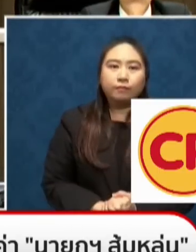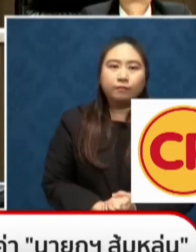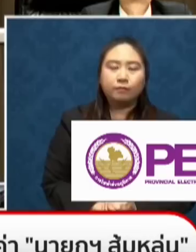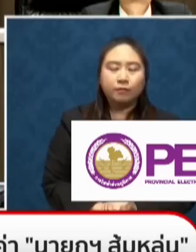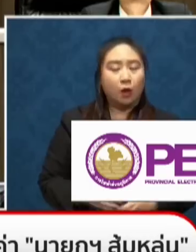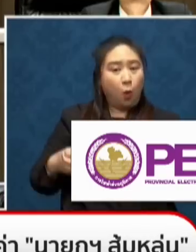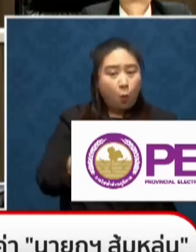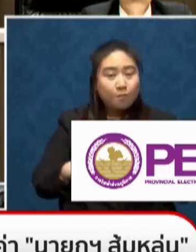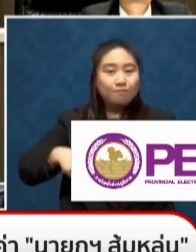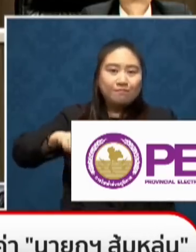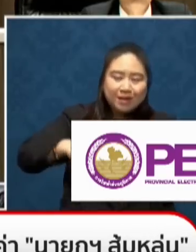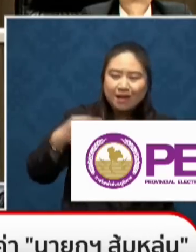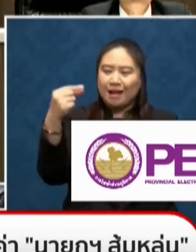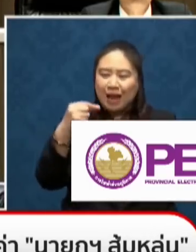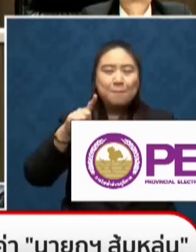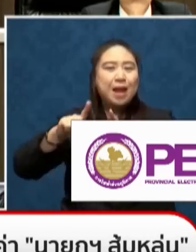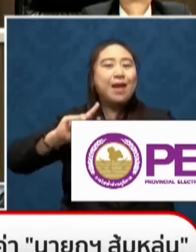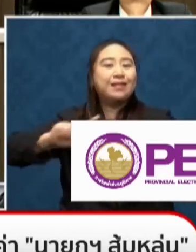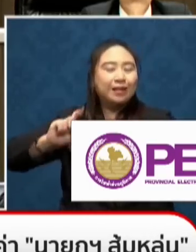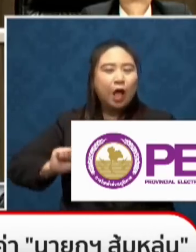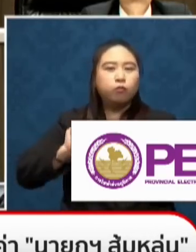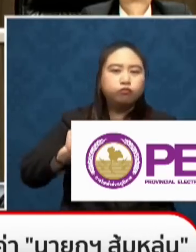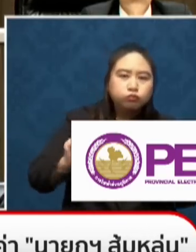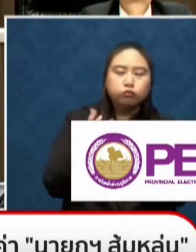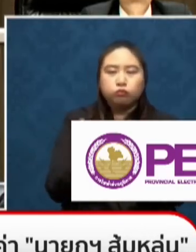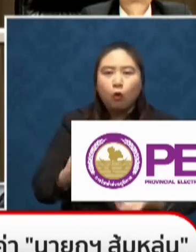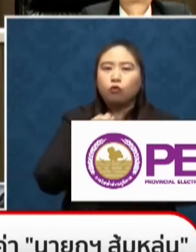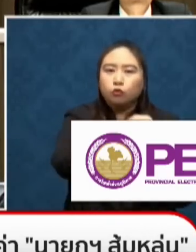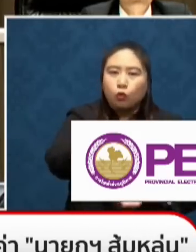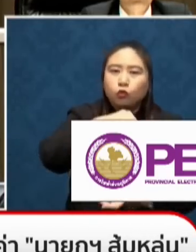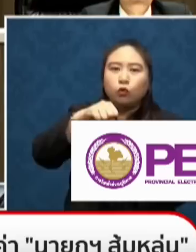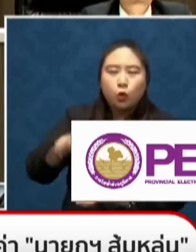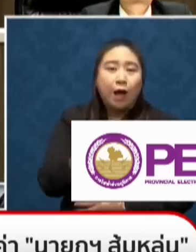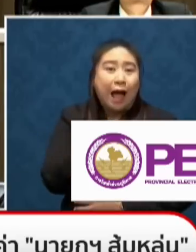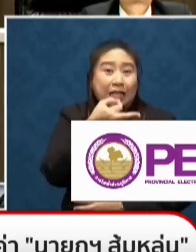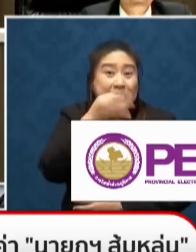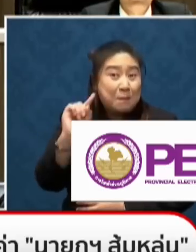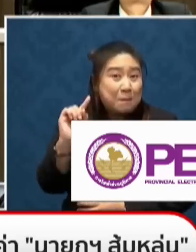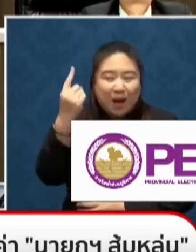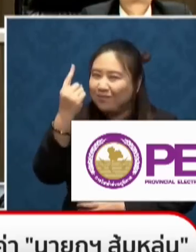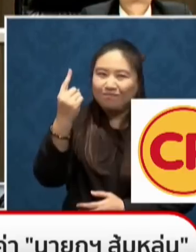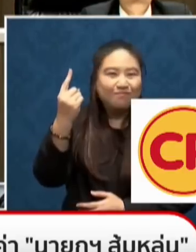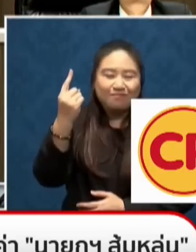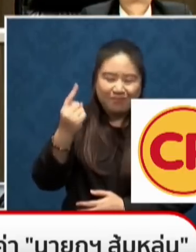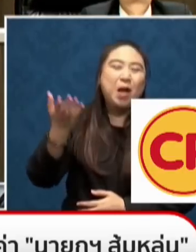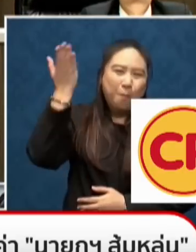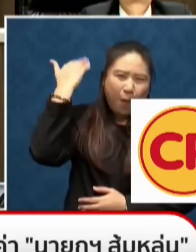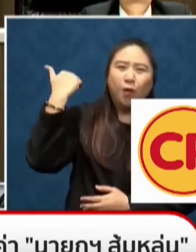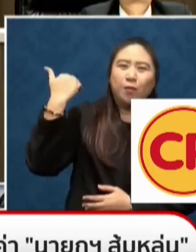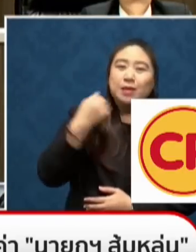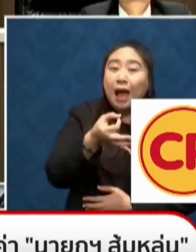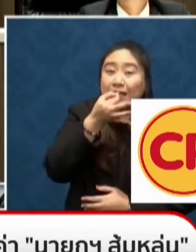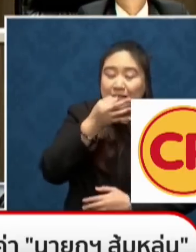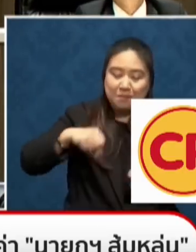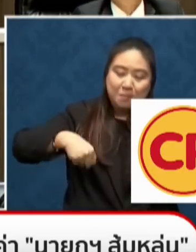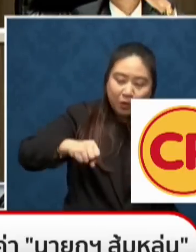ก็ตไรเดอร์นะคะแล้วก็ยังพูดถึงปัญหานี้ที่เกิดขึ้นใช่ไหมเพราะว่าอาจจะต้องไปแก้เรื่องของพ.ร.บ.แรงง